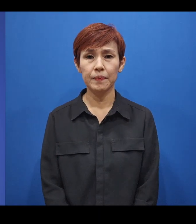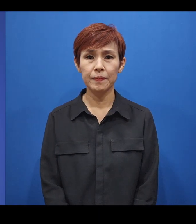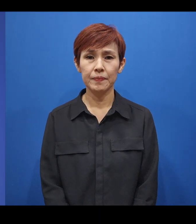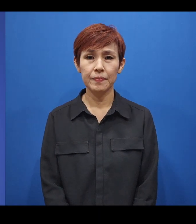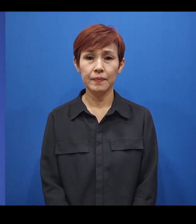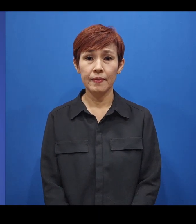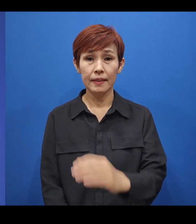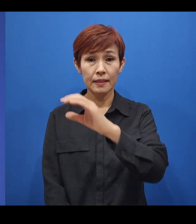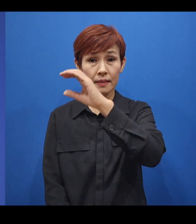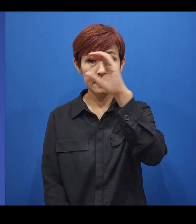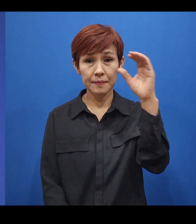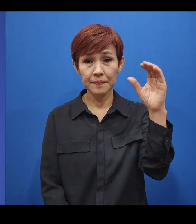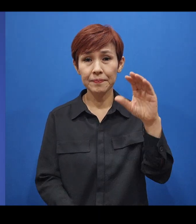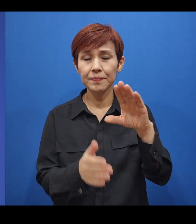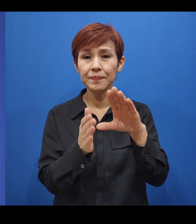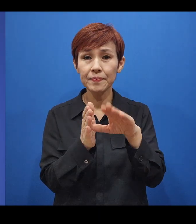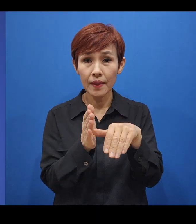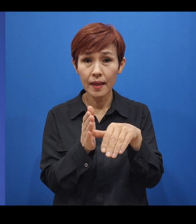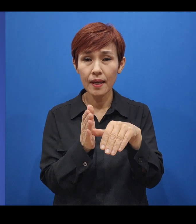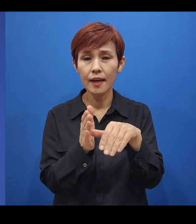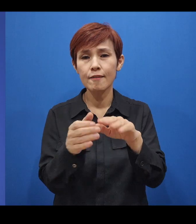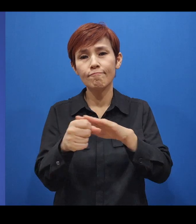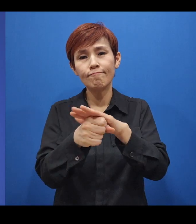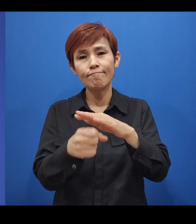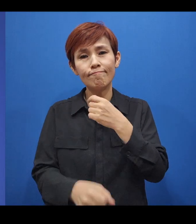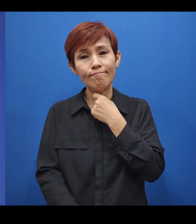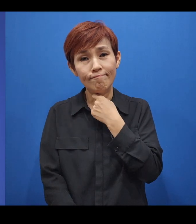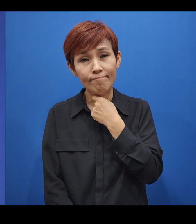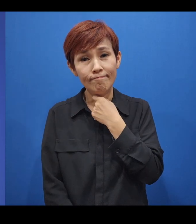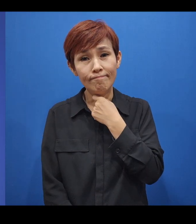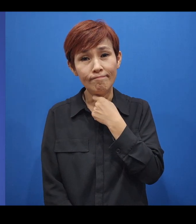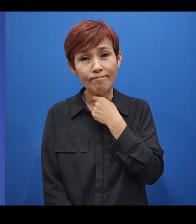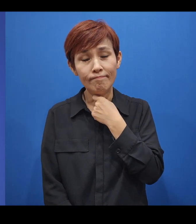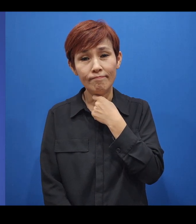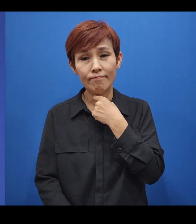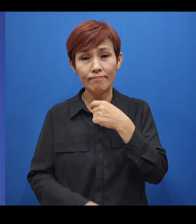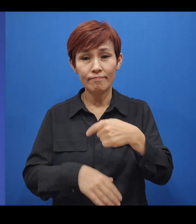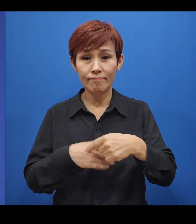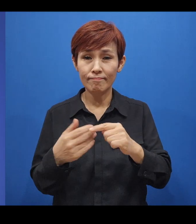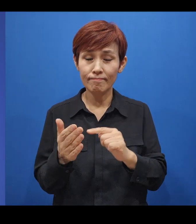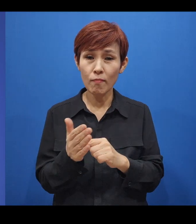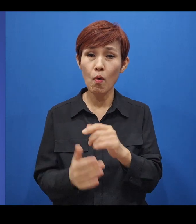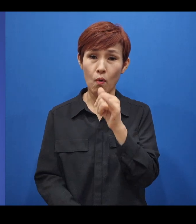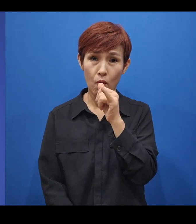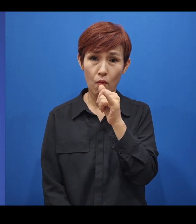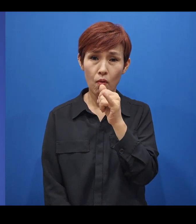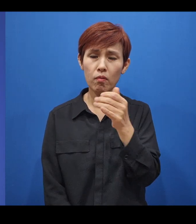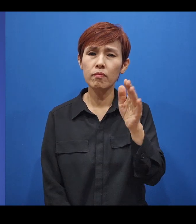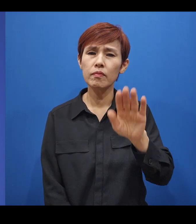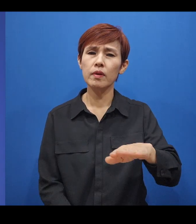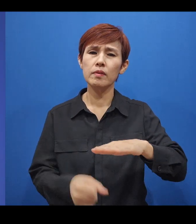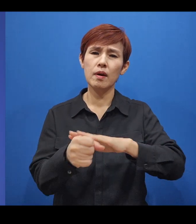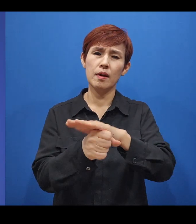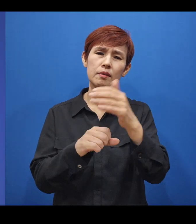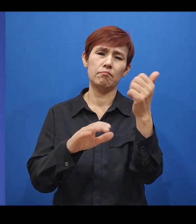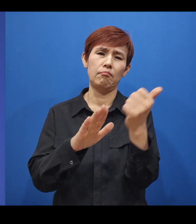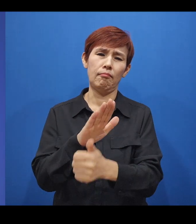오늘 크리스마스 때 사랑하고 싶은 이 마음, 그런데 자꾸 사랑에 실패하는 이